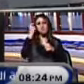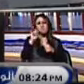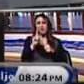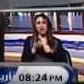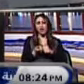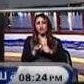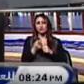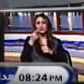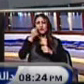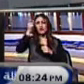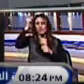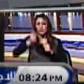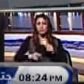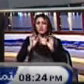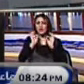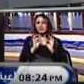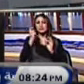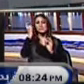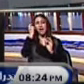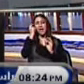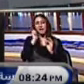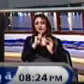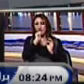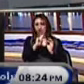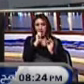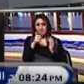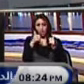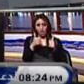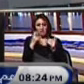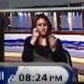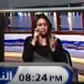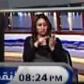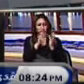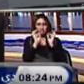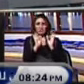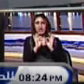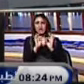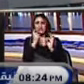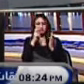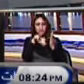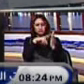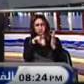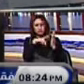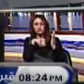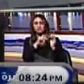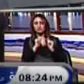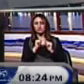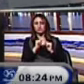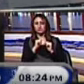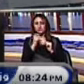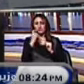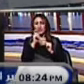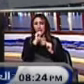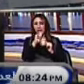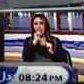المواطن يعرف الاساسيات البسيطة جدا اللي هي تدل على ان اللحمة دي صالحة للاستهلاك الادمي ولا لا، من حيث ان هو